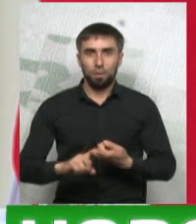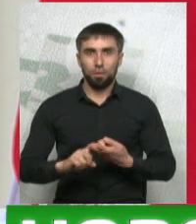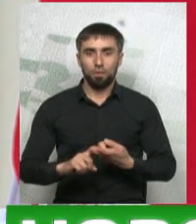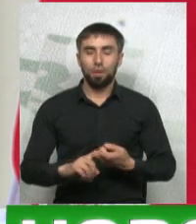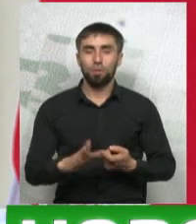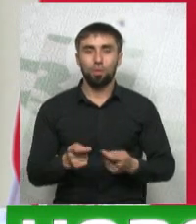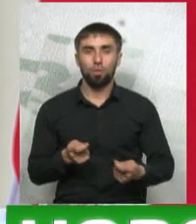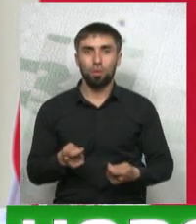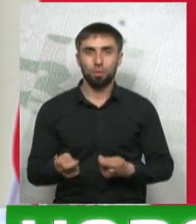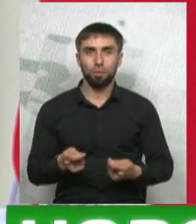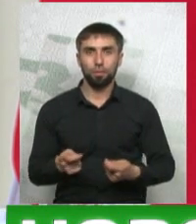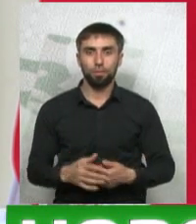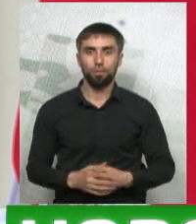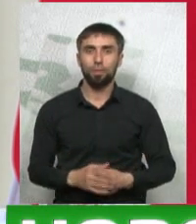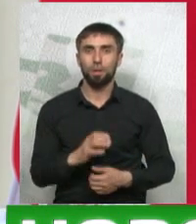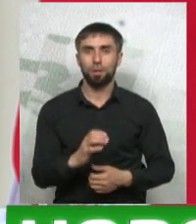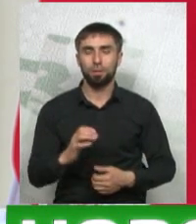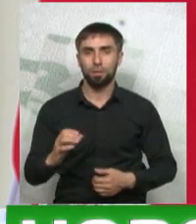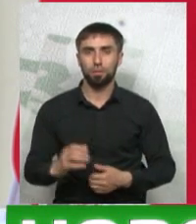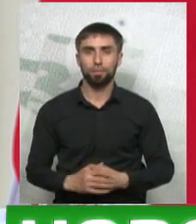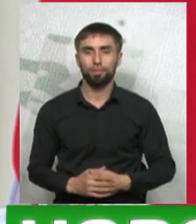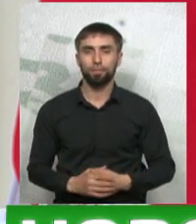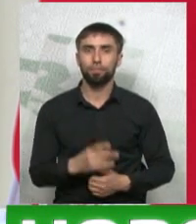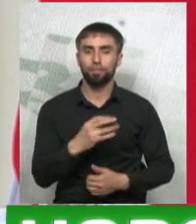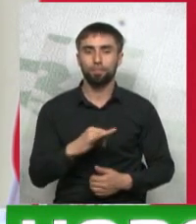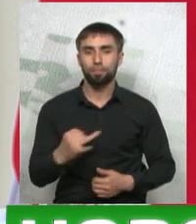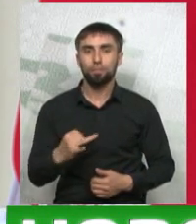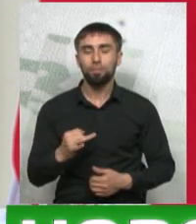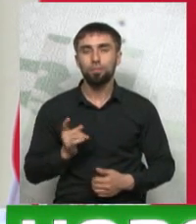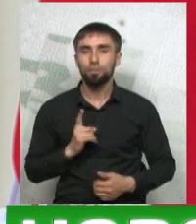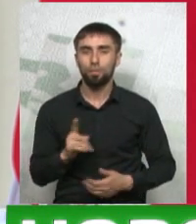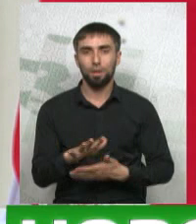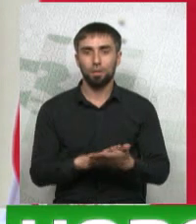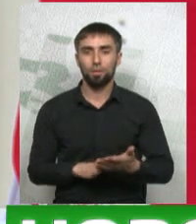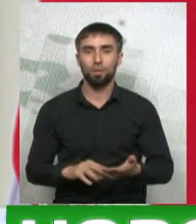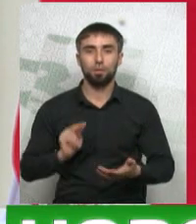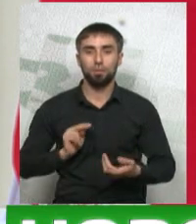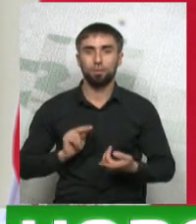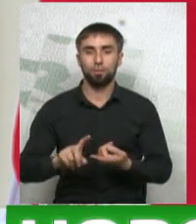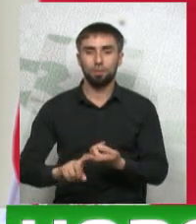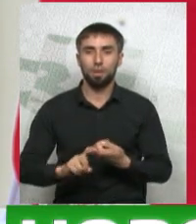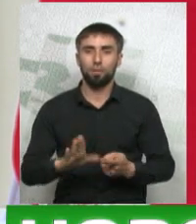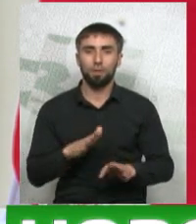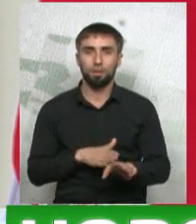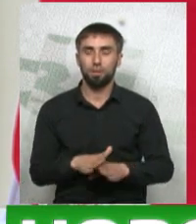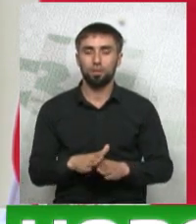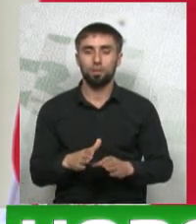взаимодействовать с руководителем Сергеем Сергеевичем, ну и, полагаю, дальнейшее сотрудничество в целом со службой.